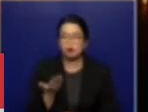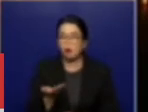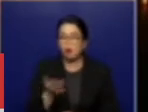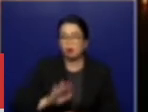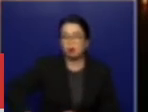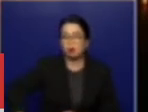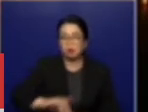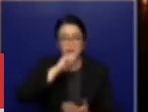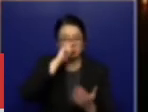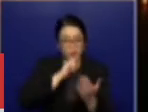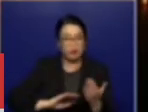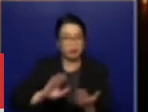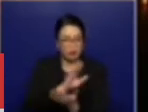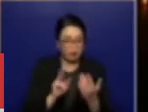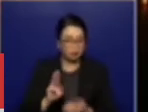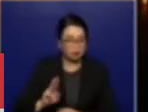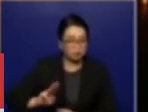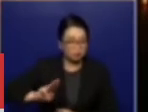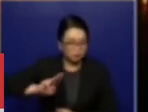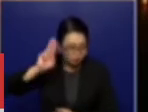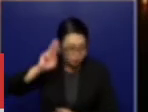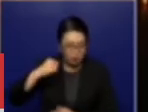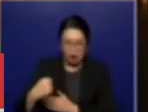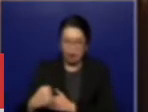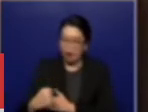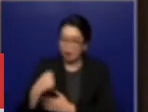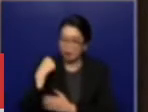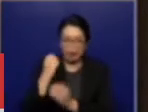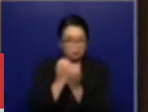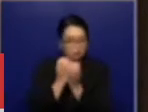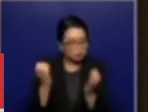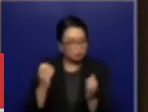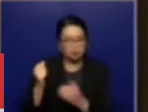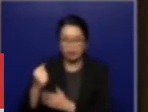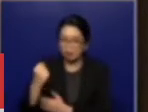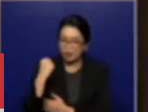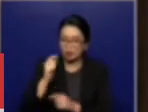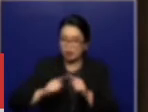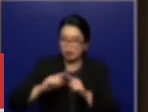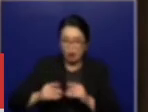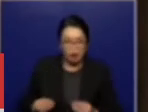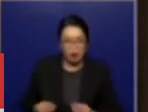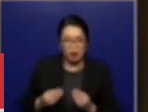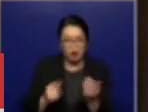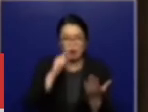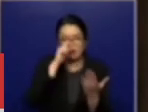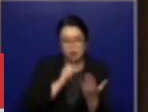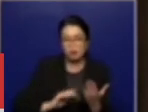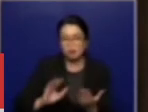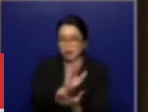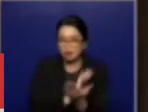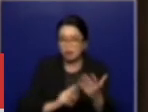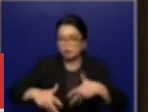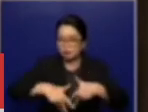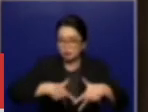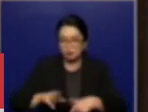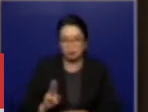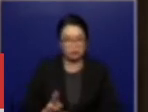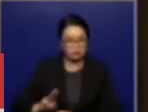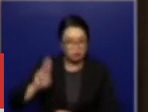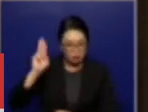ทศนะครับว่าเราจะขอคืนอำนาจอธิปไตยกลับมาให้กับประชาชนครับเราจะใช้รัฐสภาแห่ง